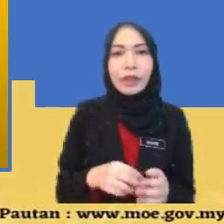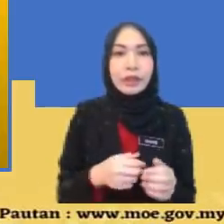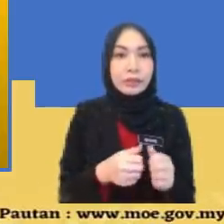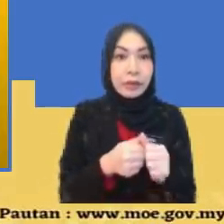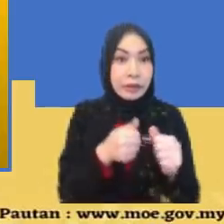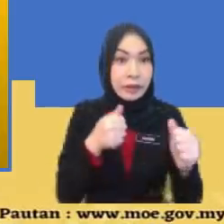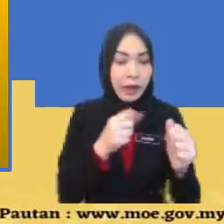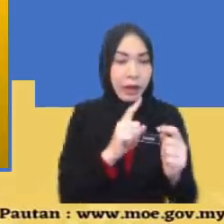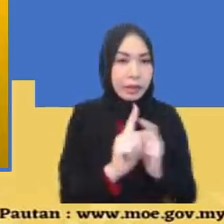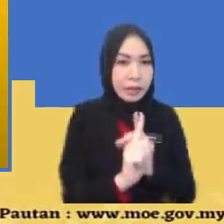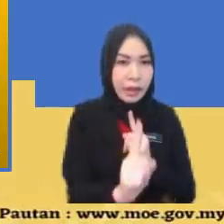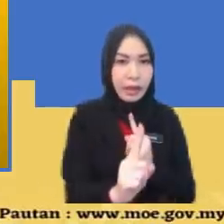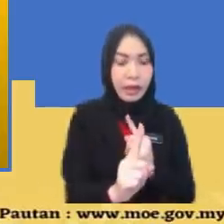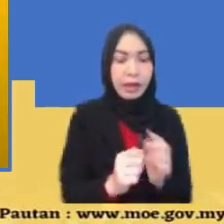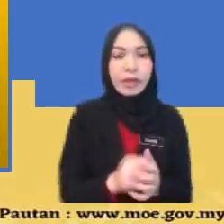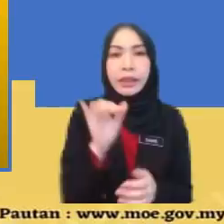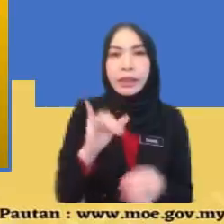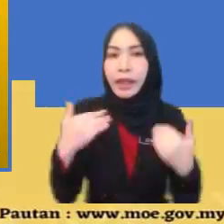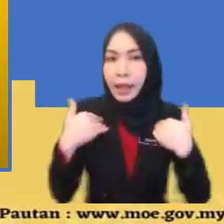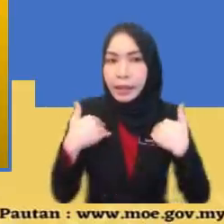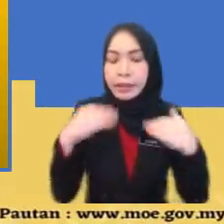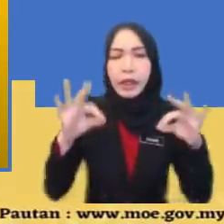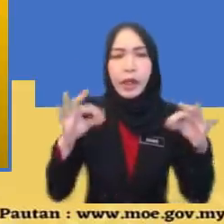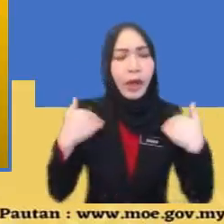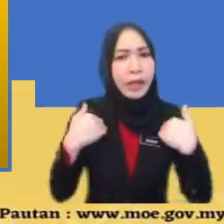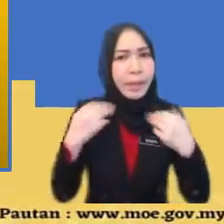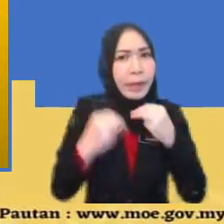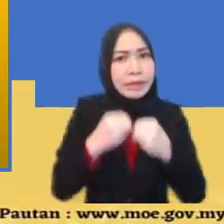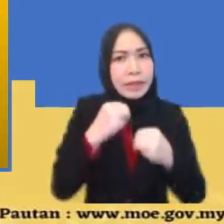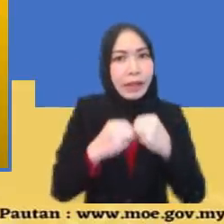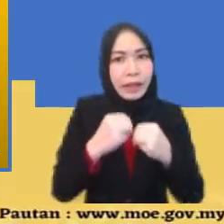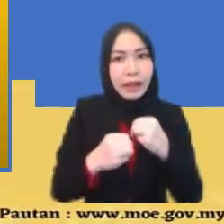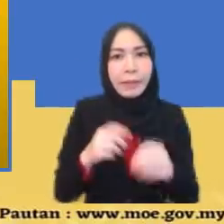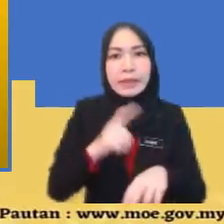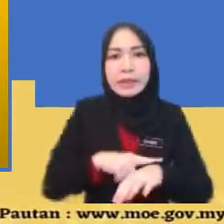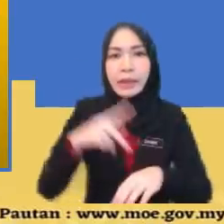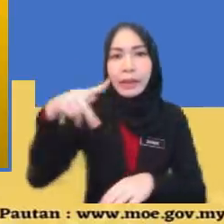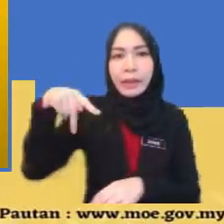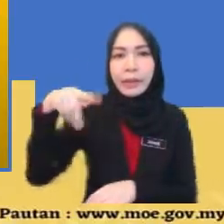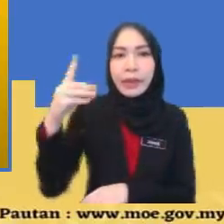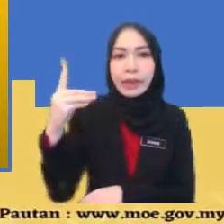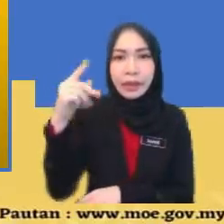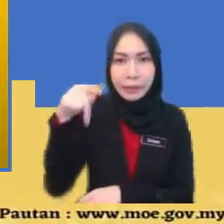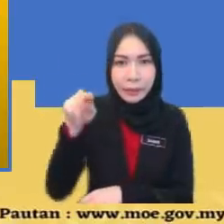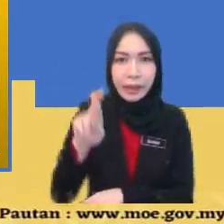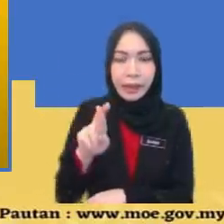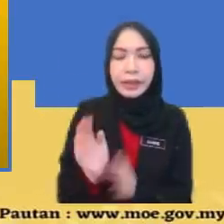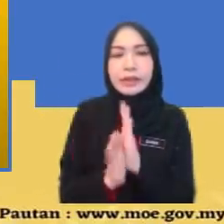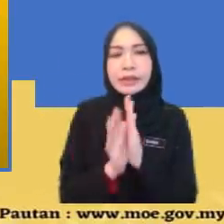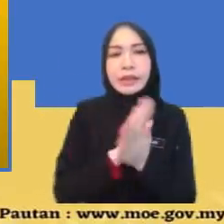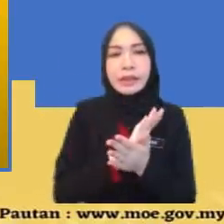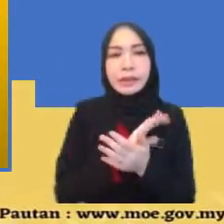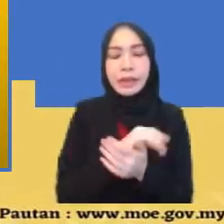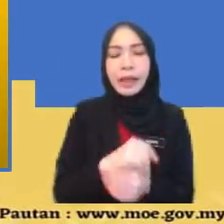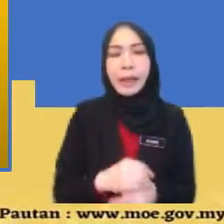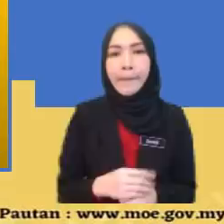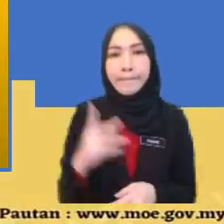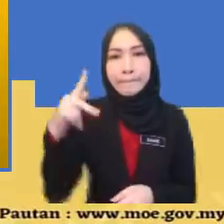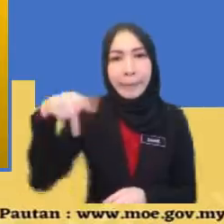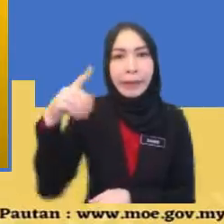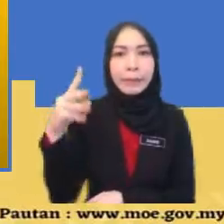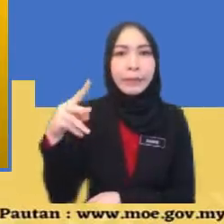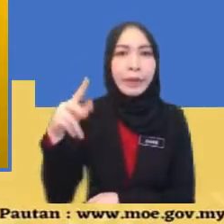oleh itu GPM telah merancang pemerkosaan pelaksanaan kurikulum yaitu kecap lain mulai 1